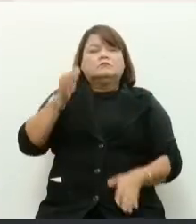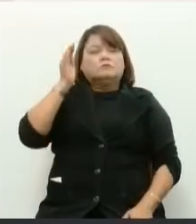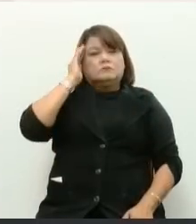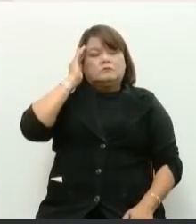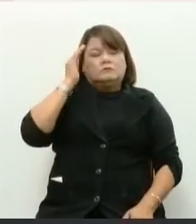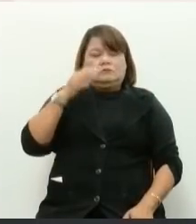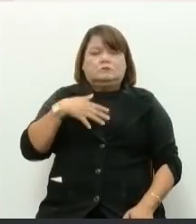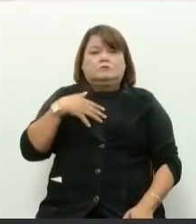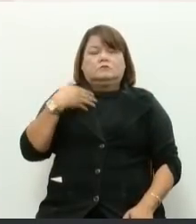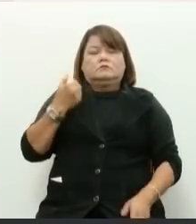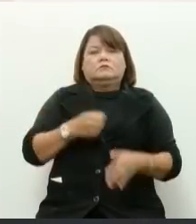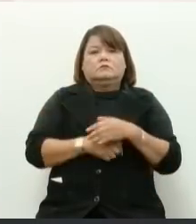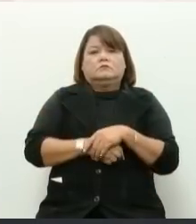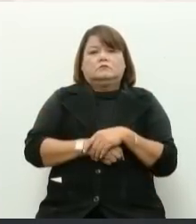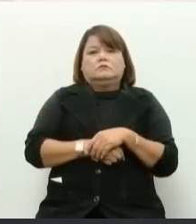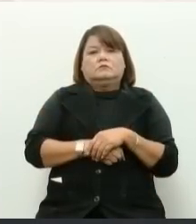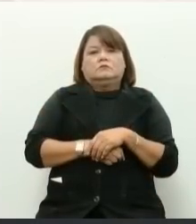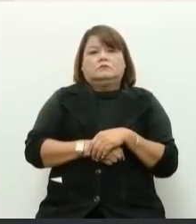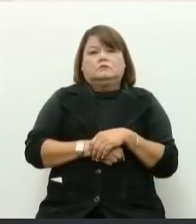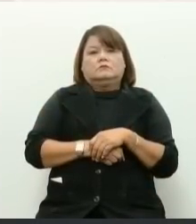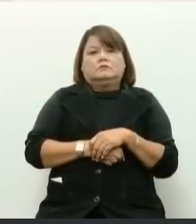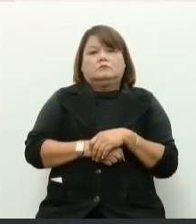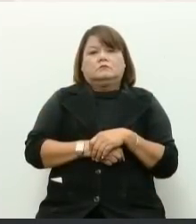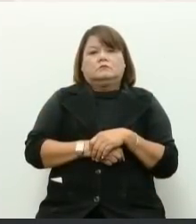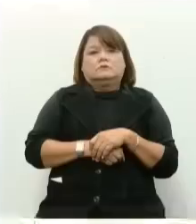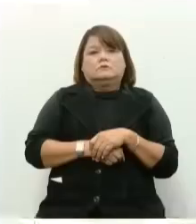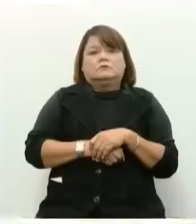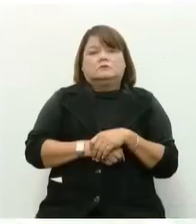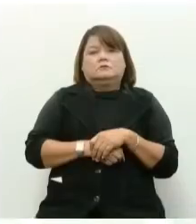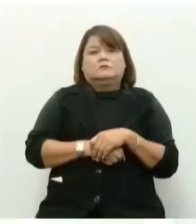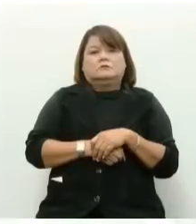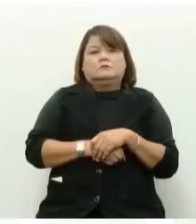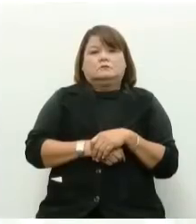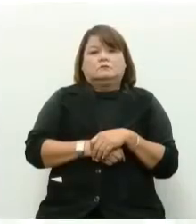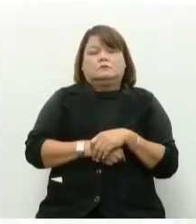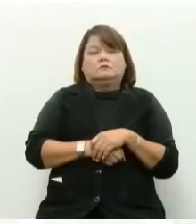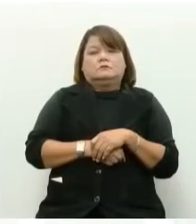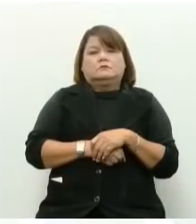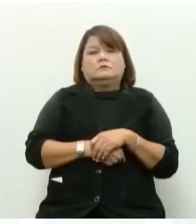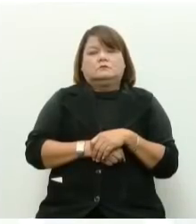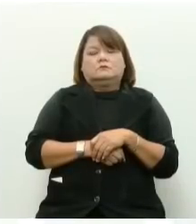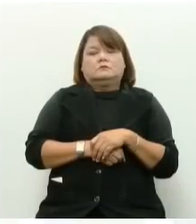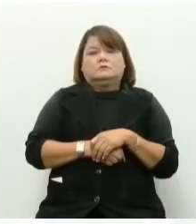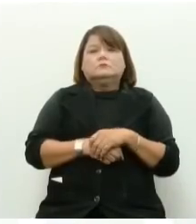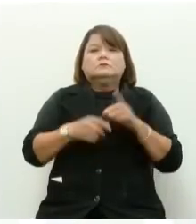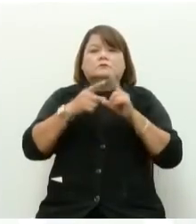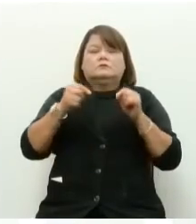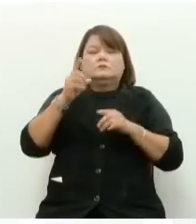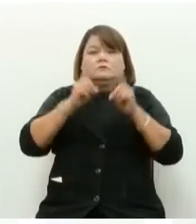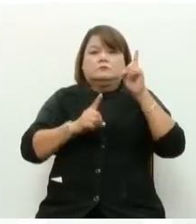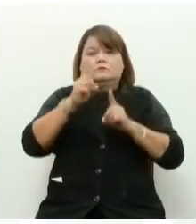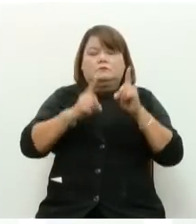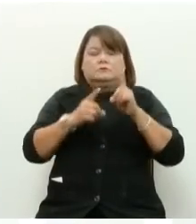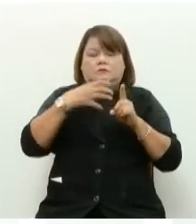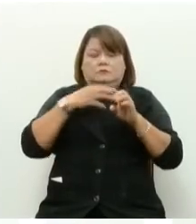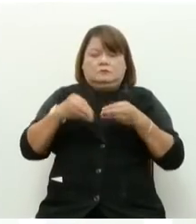โอ้สบายเลยนะครับนั่นพี่เอกเนาะเอกเติมหน่อยพี่เอก ค่ะก็ในเรื่องของการประเมินค่ะก็อย